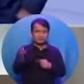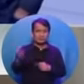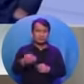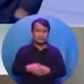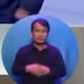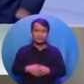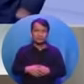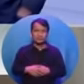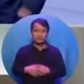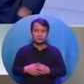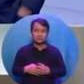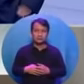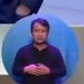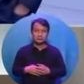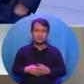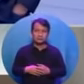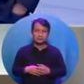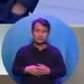mo.